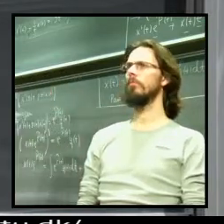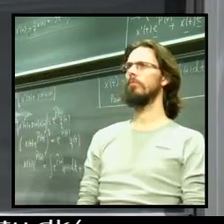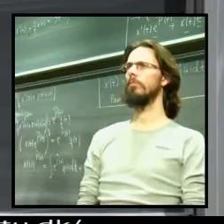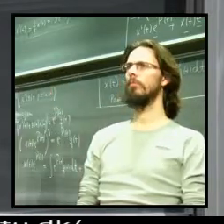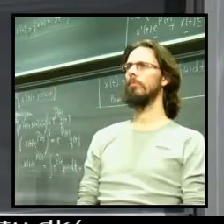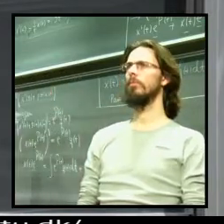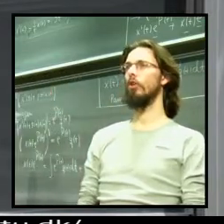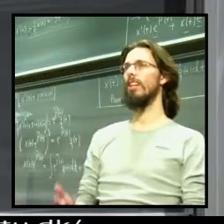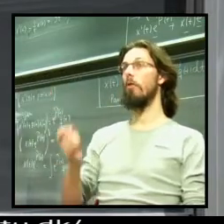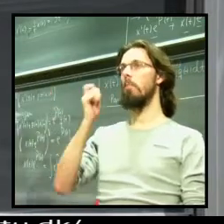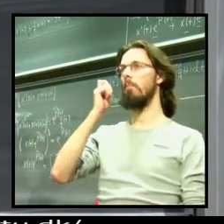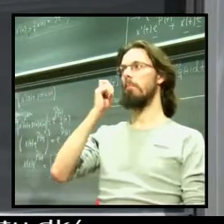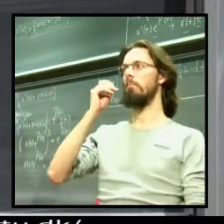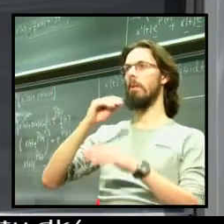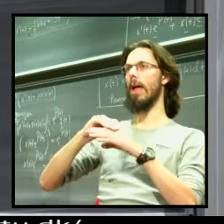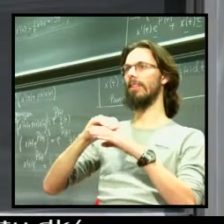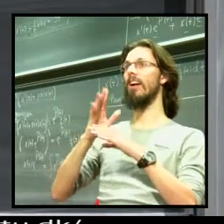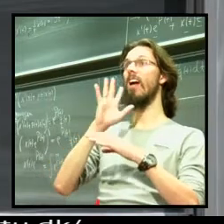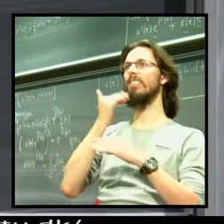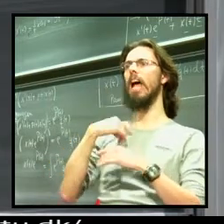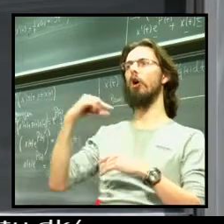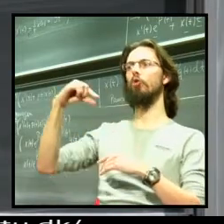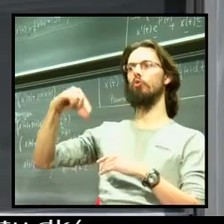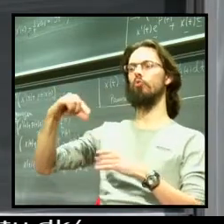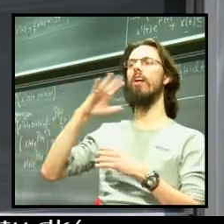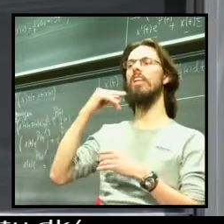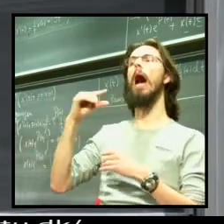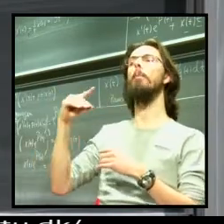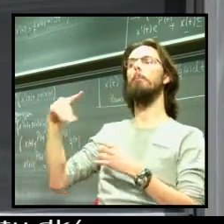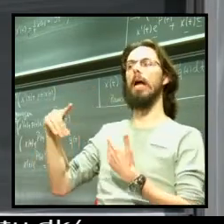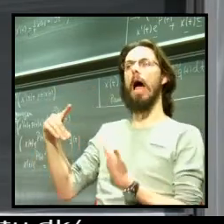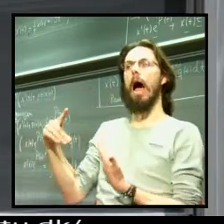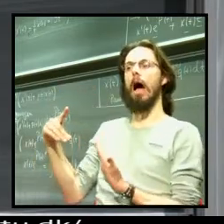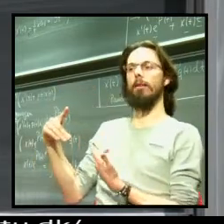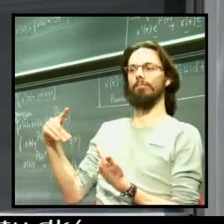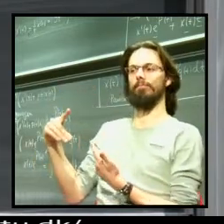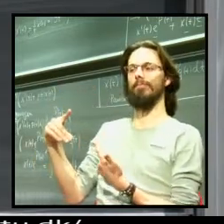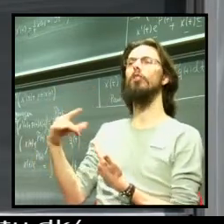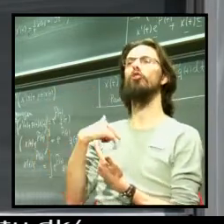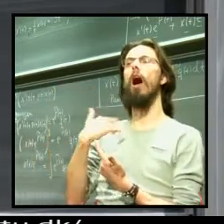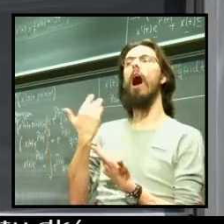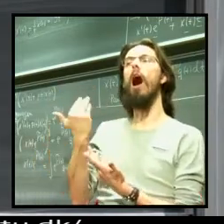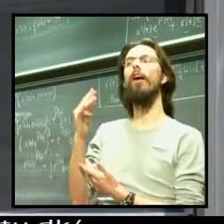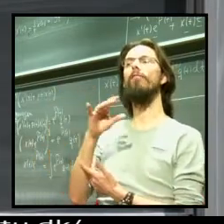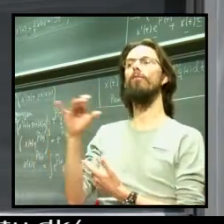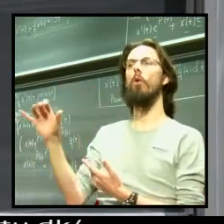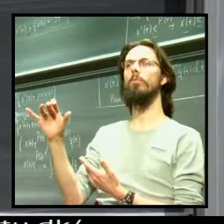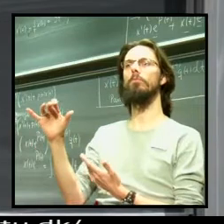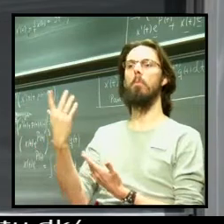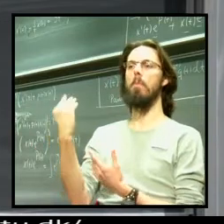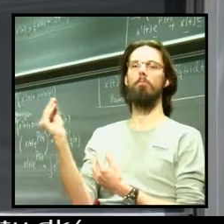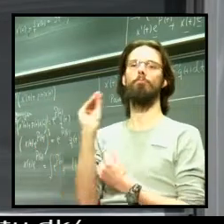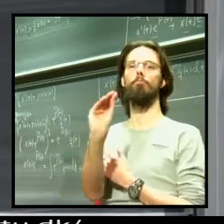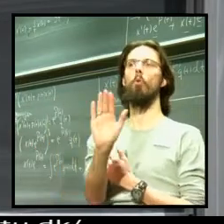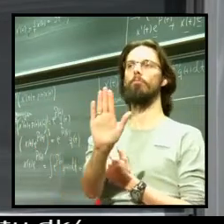Og læg mærke til, hvis I har Q, og hvis I har P, så har I en form, som I bare kan sætte ind i.